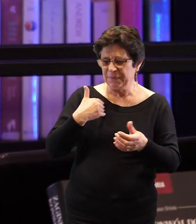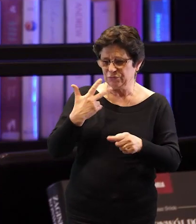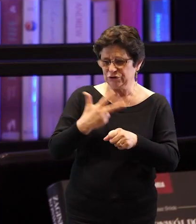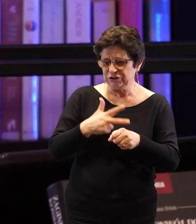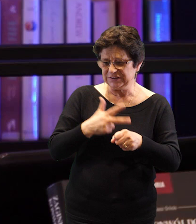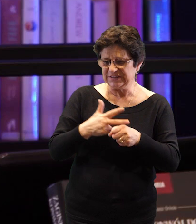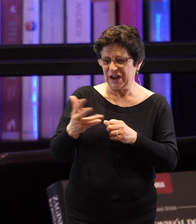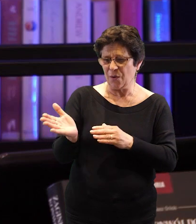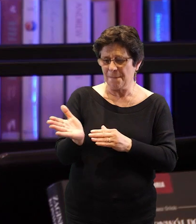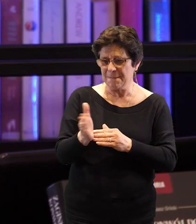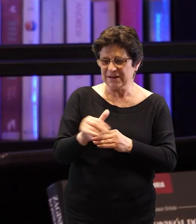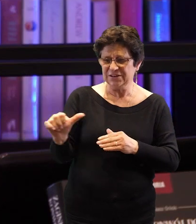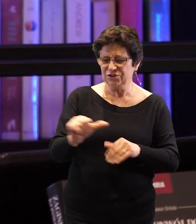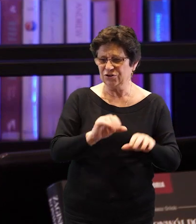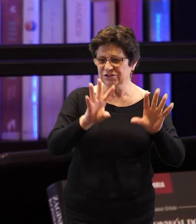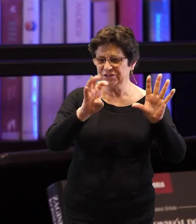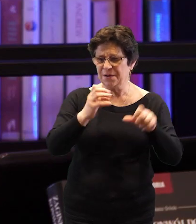marca